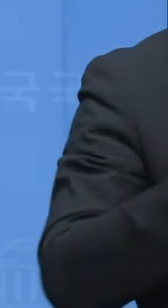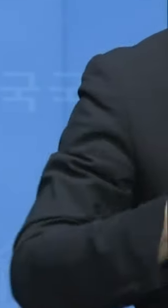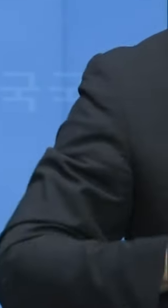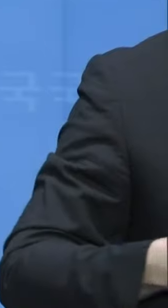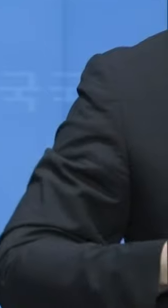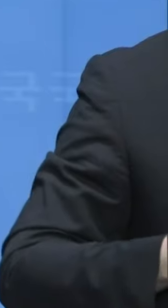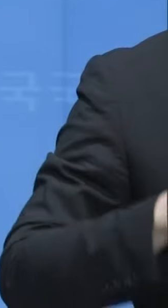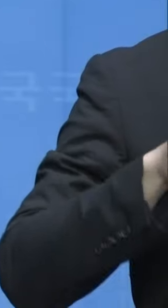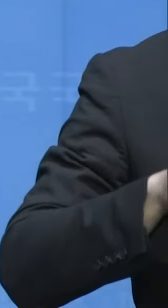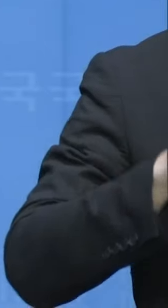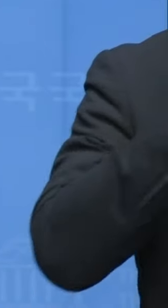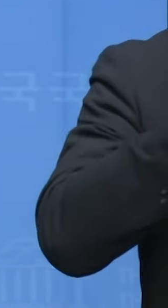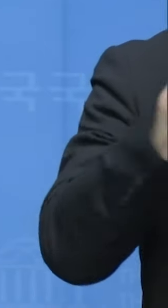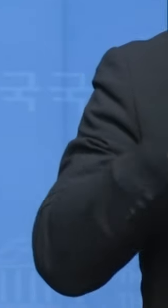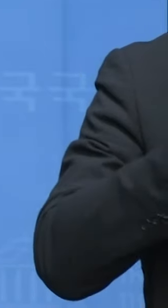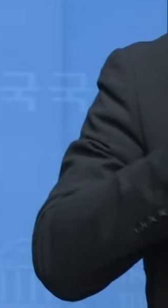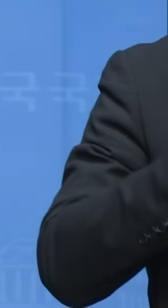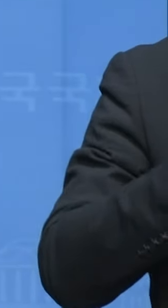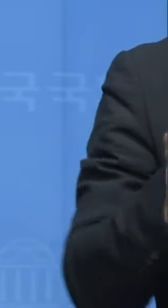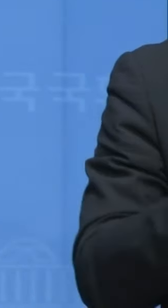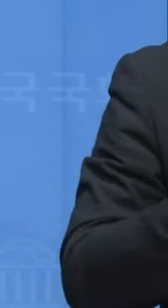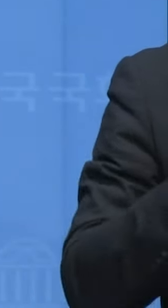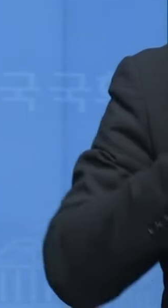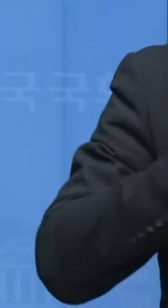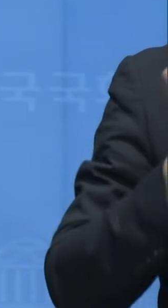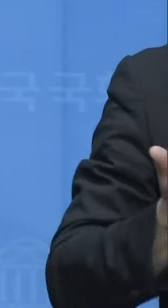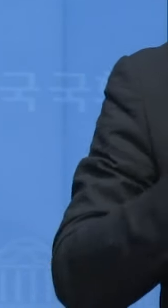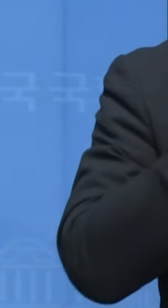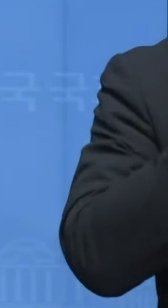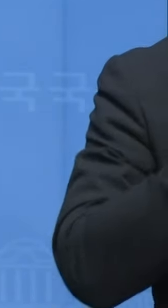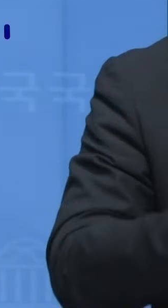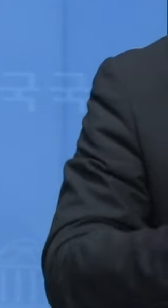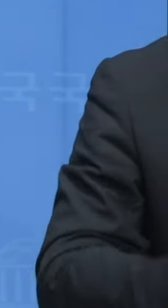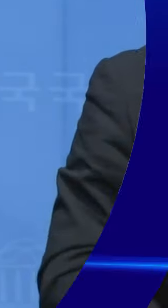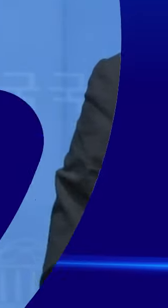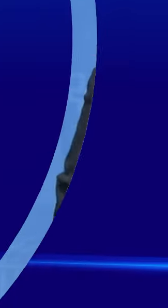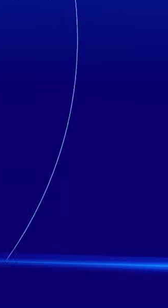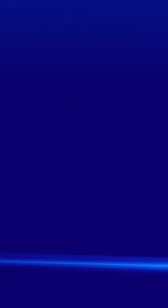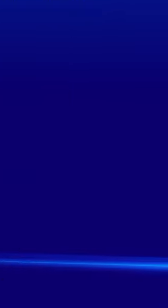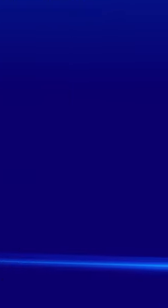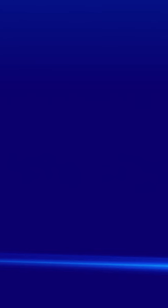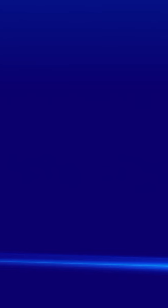14일 더불어 민장 검찰 독재 정치탄압 대책의 김지호 부원장이었습니다